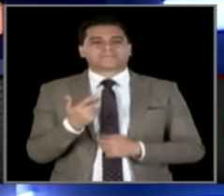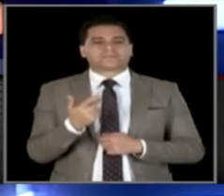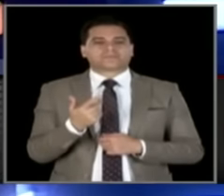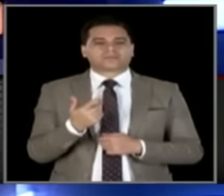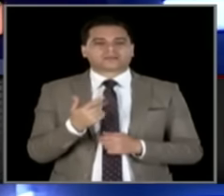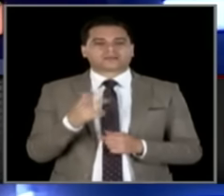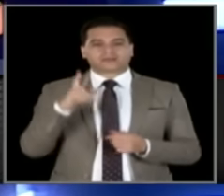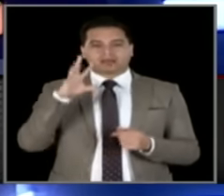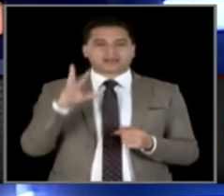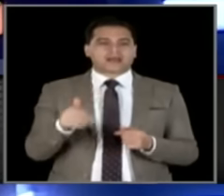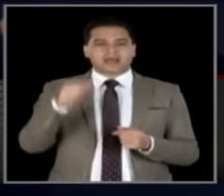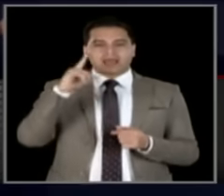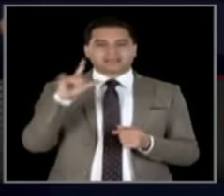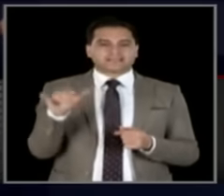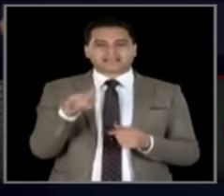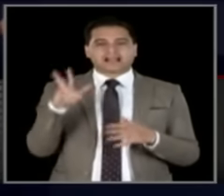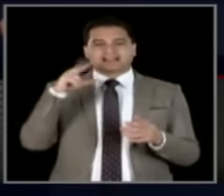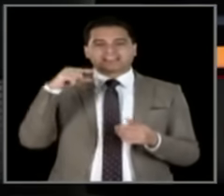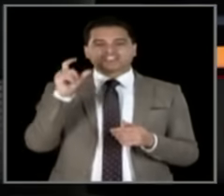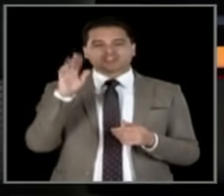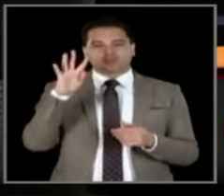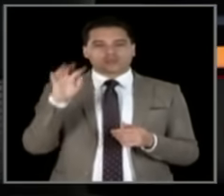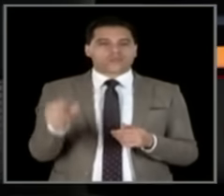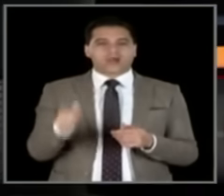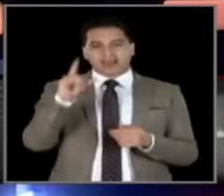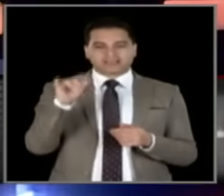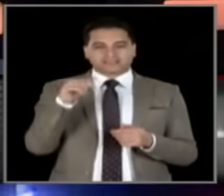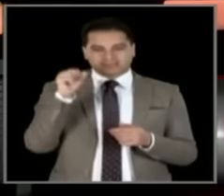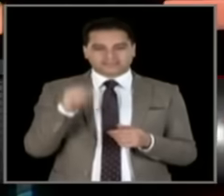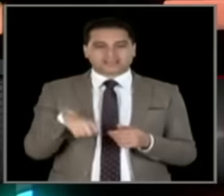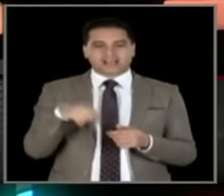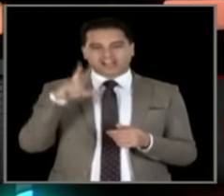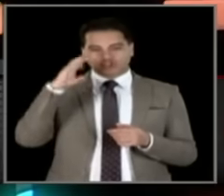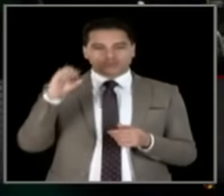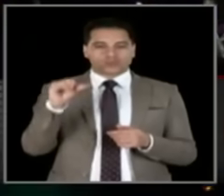الهادي إيه؟ الهادي الجويني؟ إجابة صحيحة.